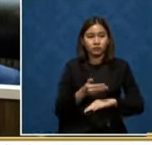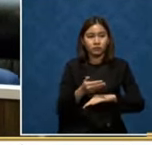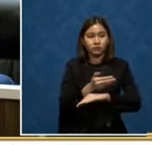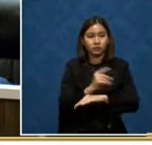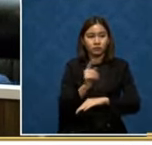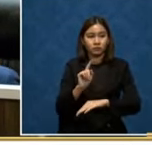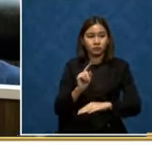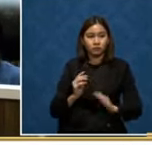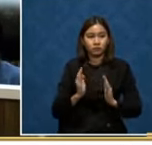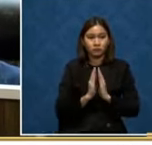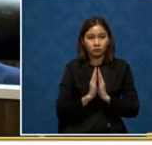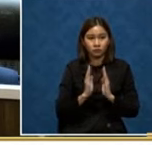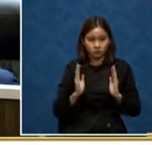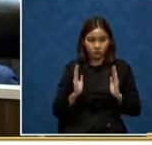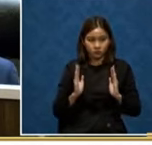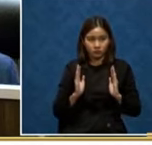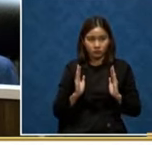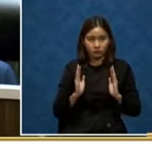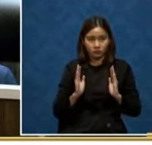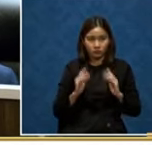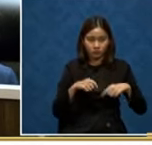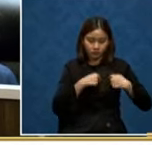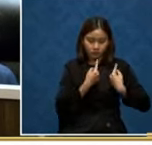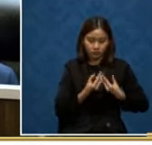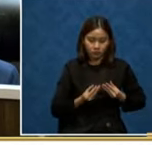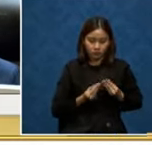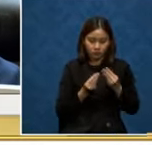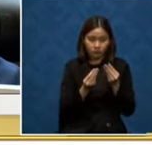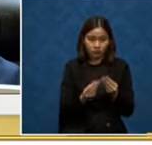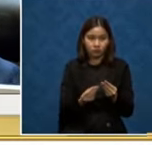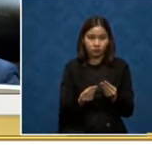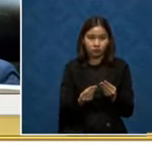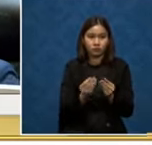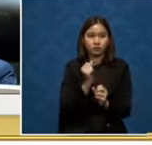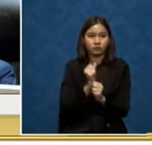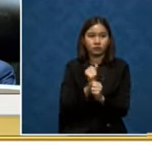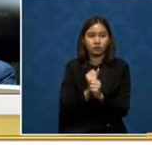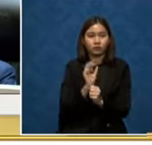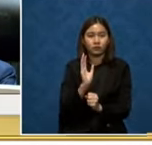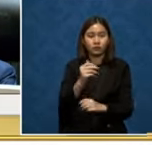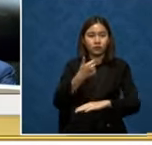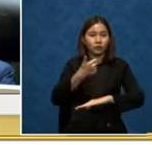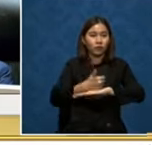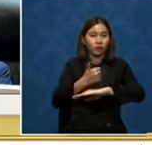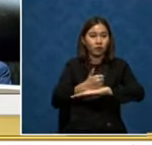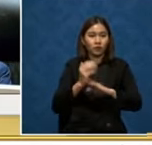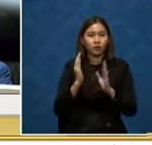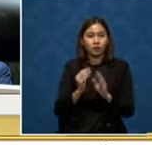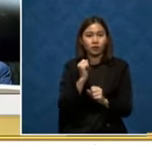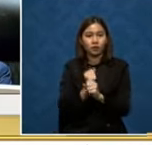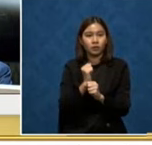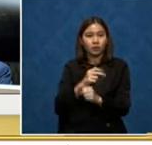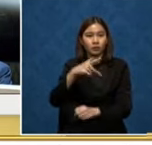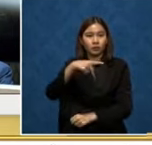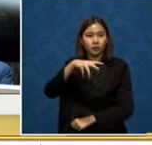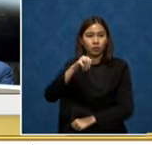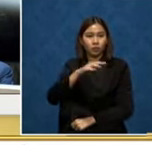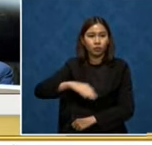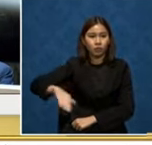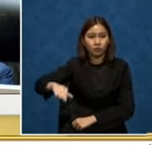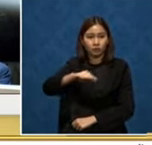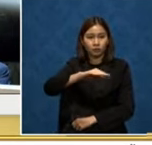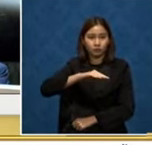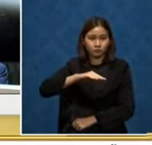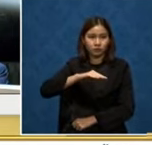ผมตองขอขอาบคุณครับและเป็กำลงใจให้กับ การทำงานของผู้บริหานเจ้าหนาที่ของพอโ Guerทกท่านนะครั